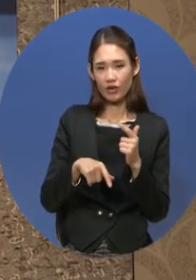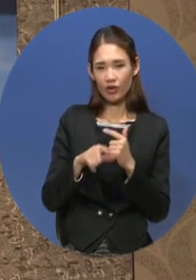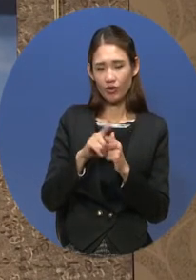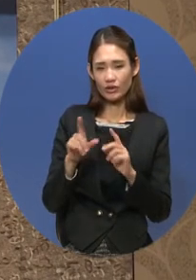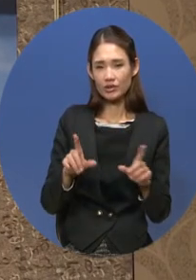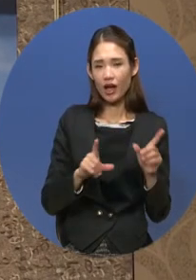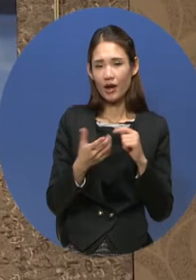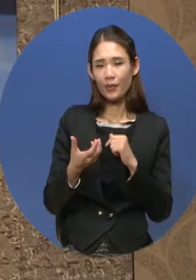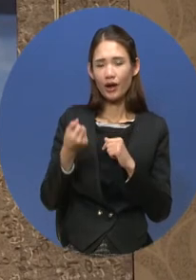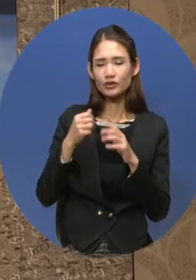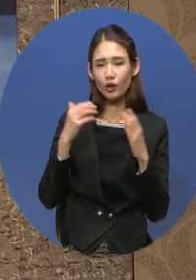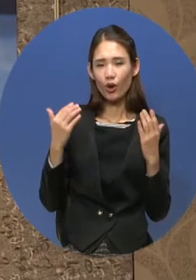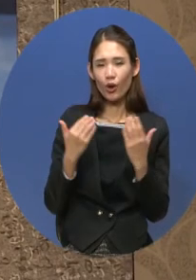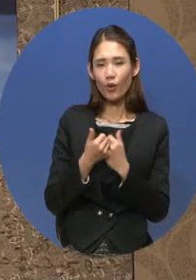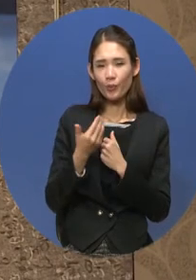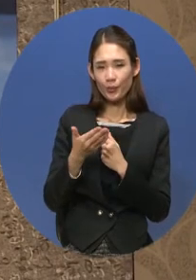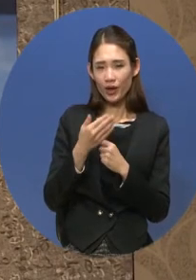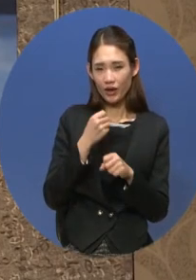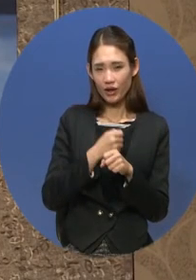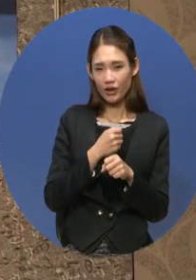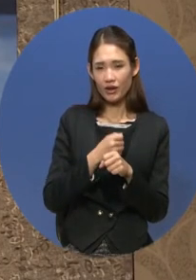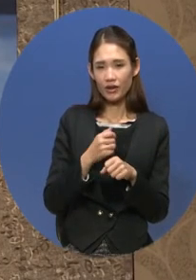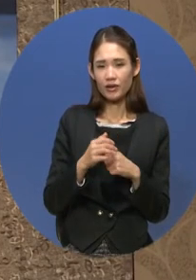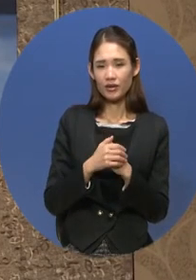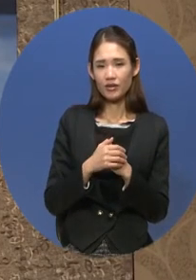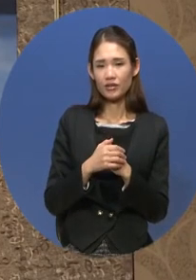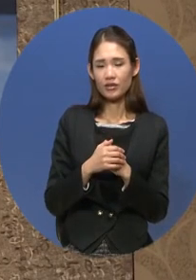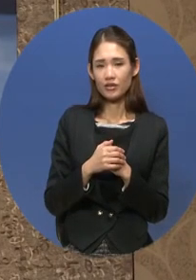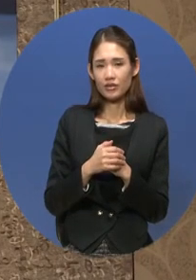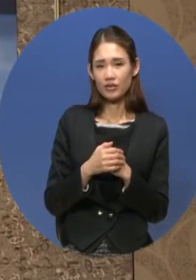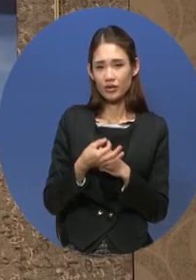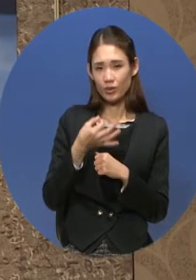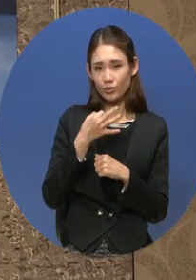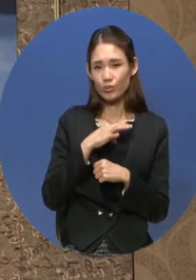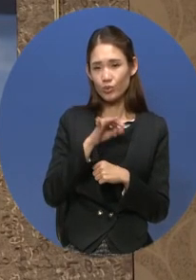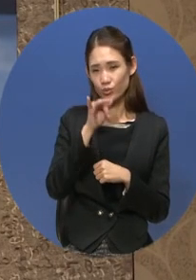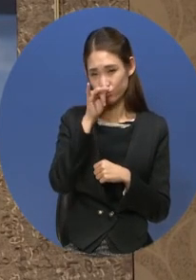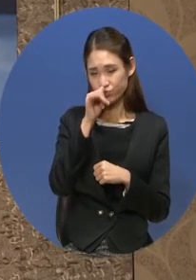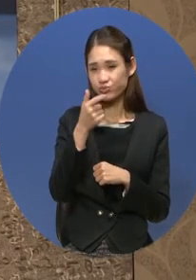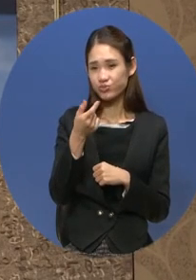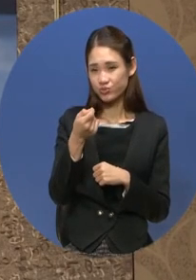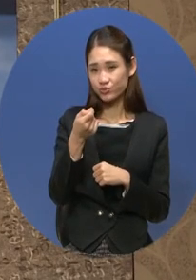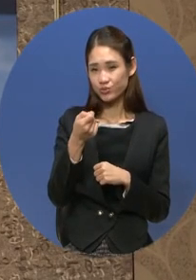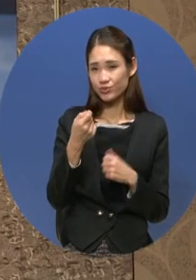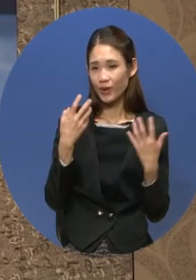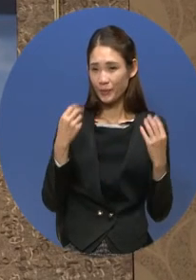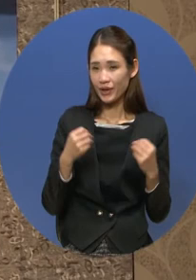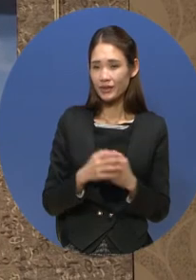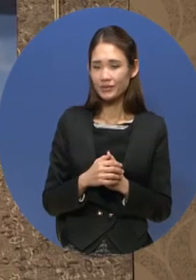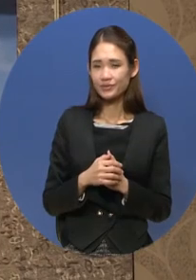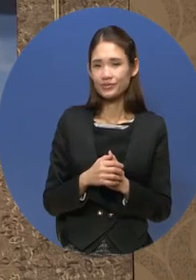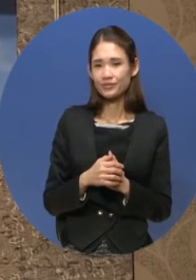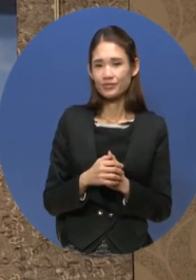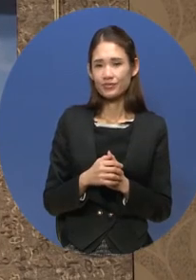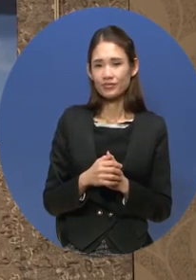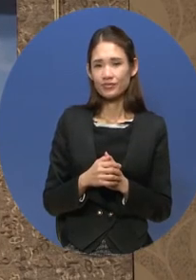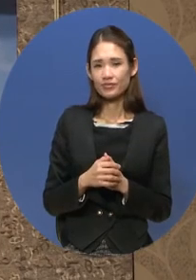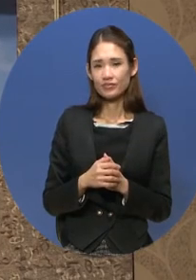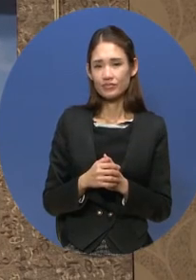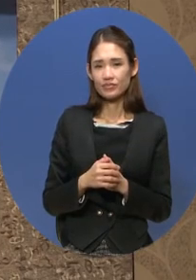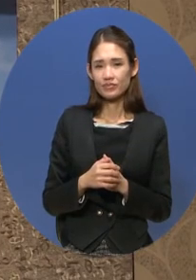될 수 있더라고요. 그래서 네. 그런 것들이 사실 보람이 있었던 일이 많이 있습니다. 네. 그래서